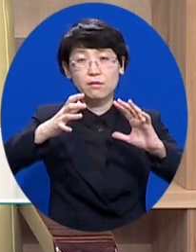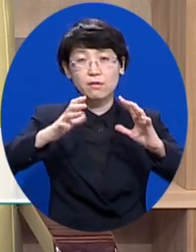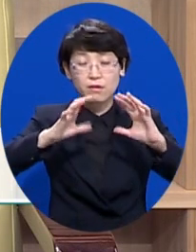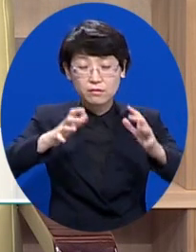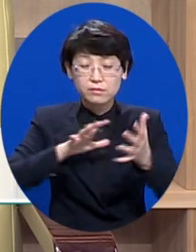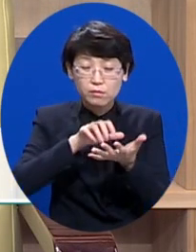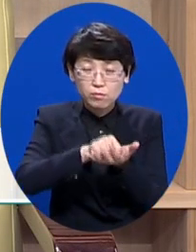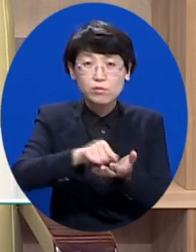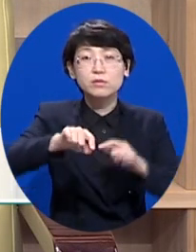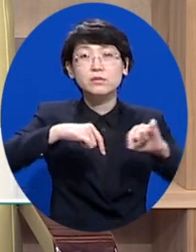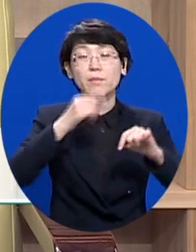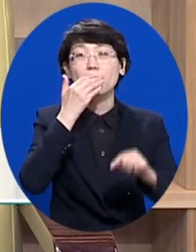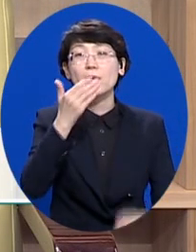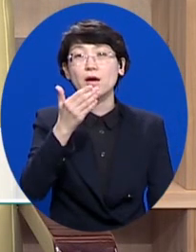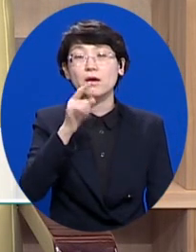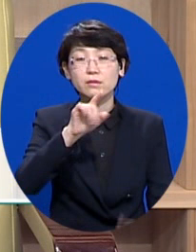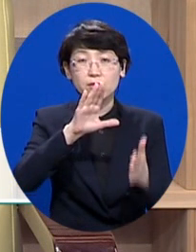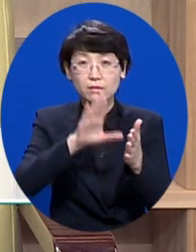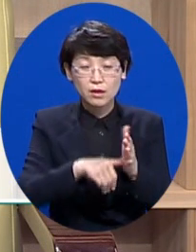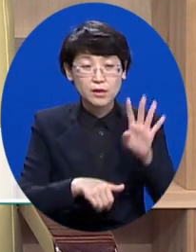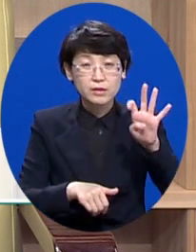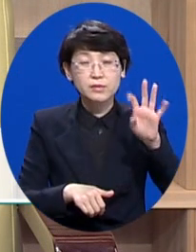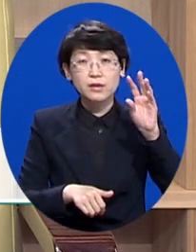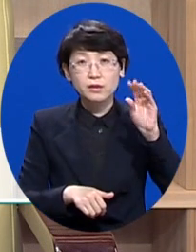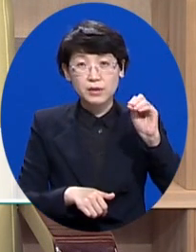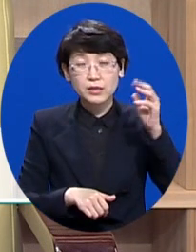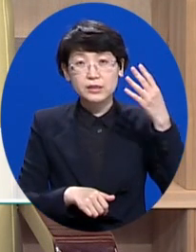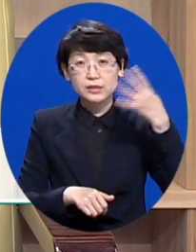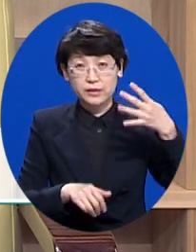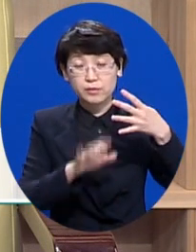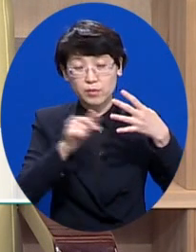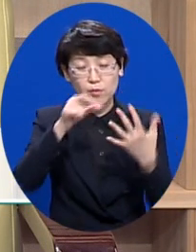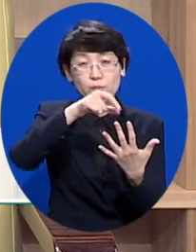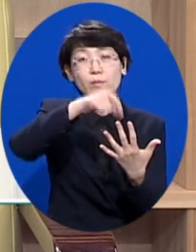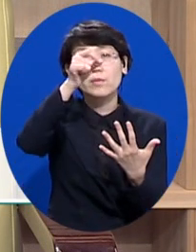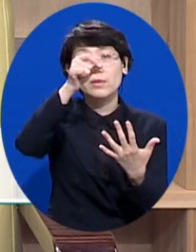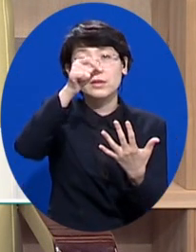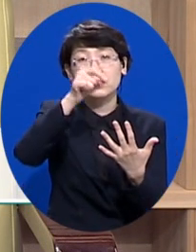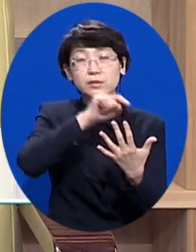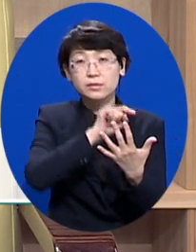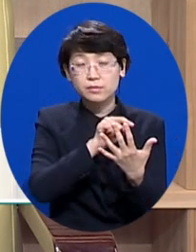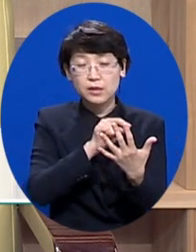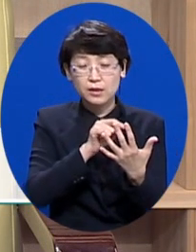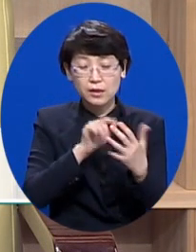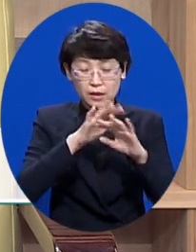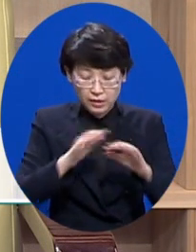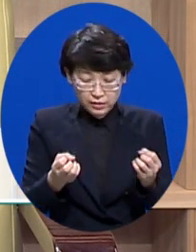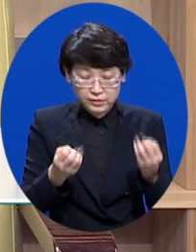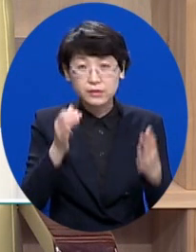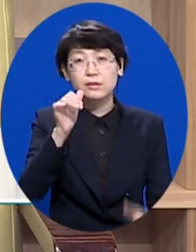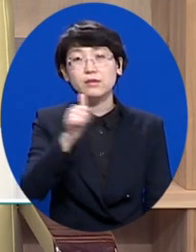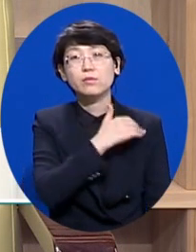지배하게 되는데, 그때 14만 4천 명을 미리 뽑아서, 그 14만 4천 명에게는 제사장권을 준다는